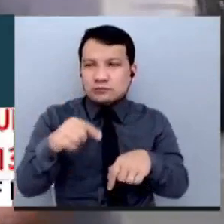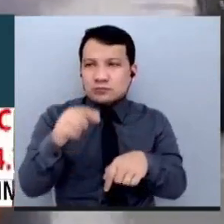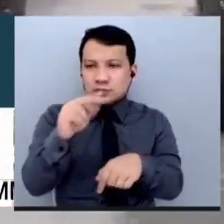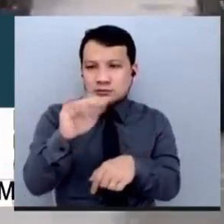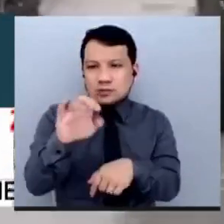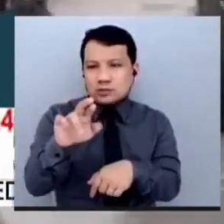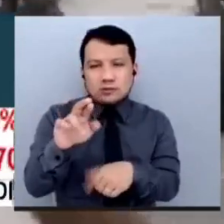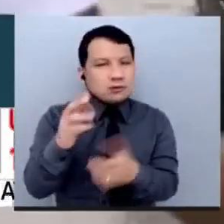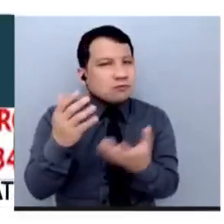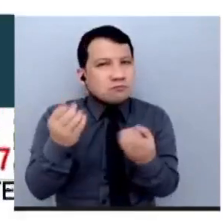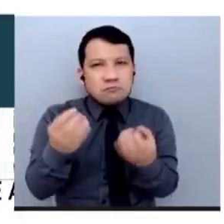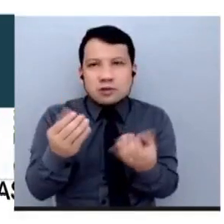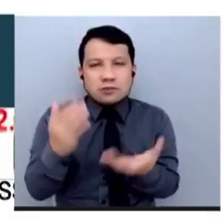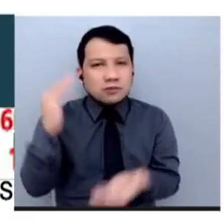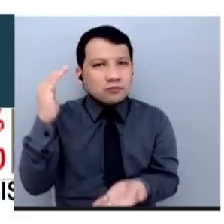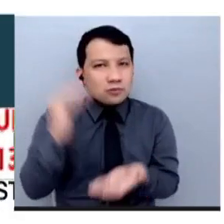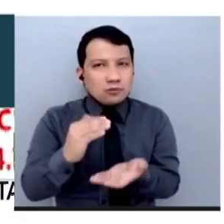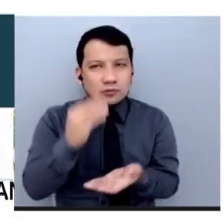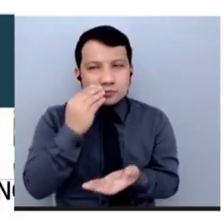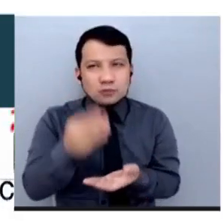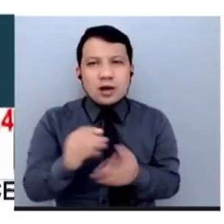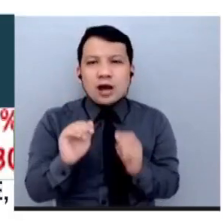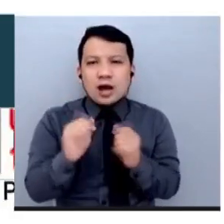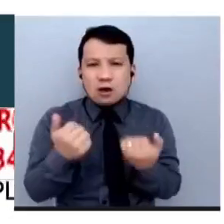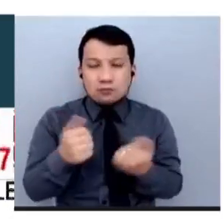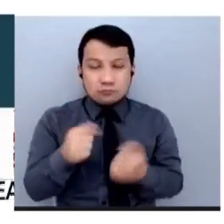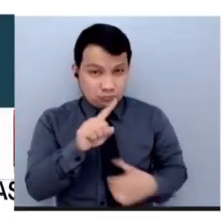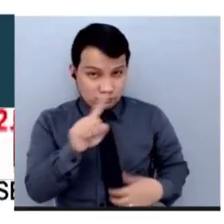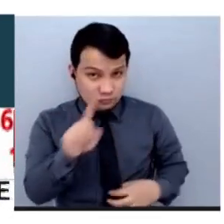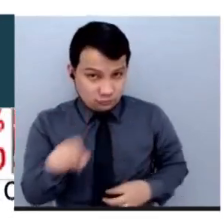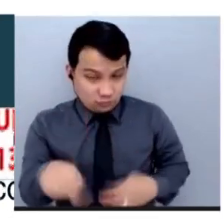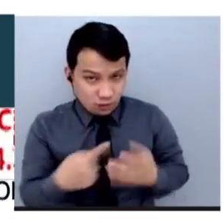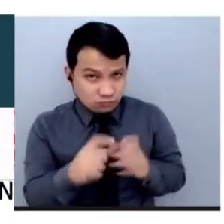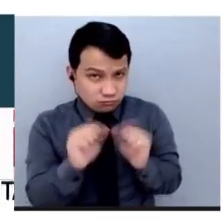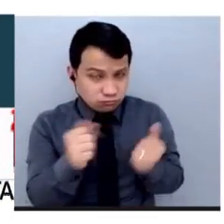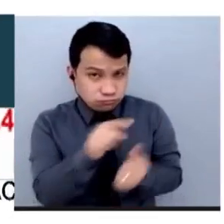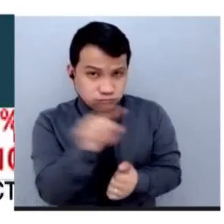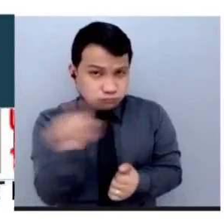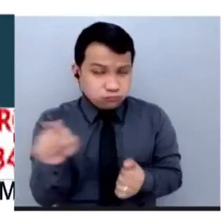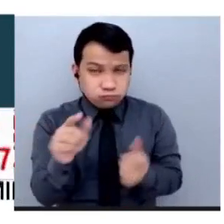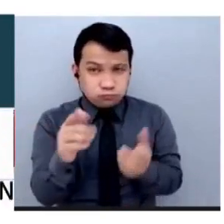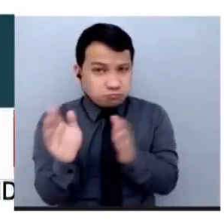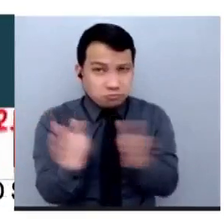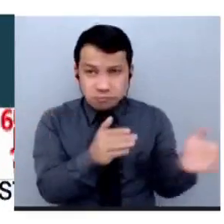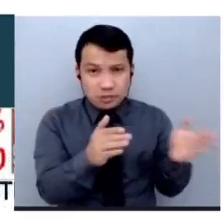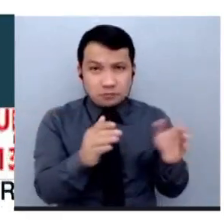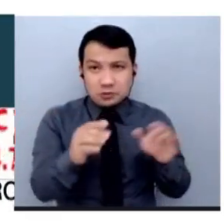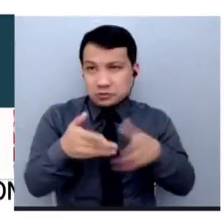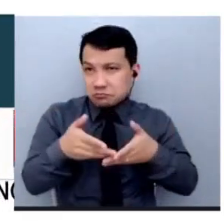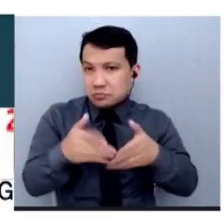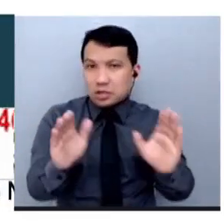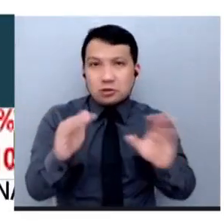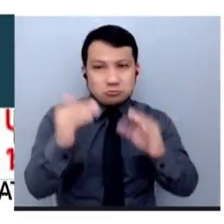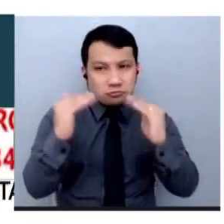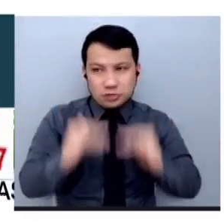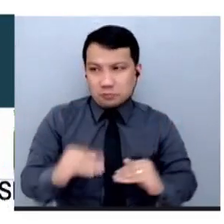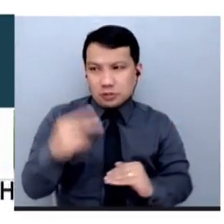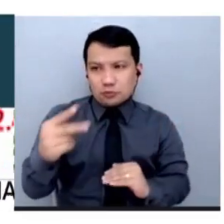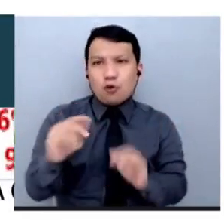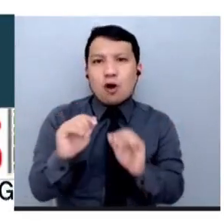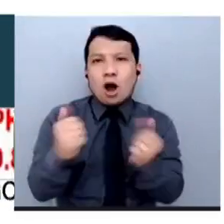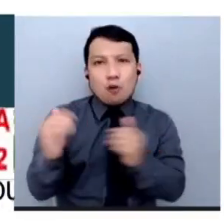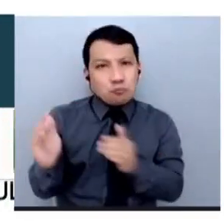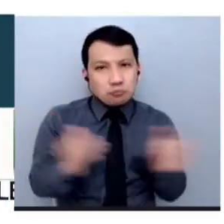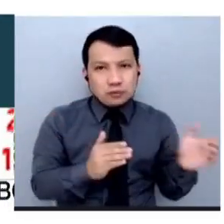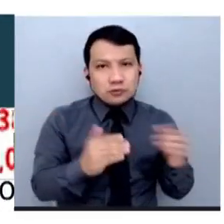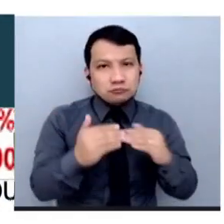so once you do that, though, how prepared is the city of Navotas to deal